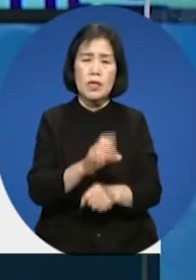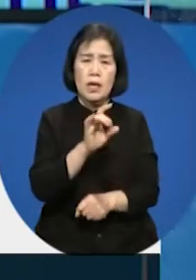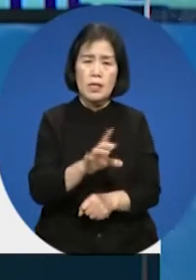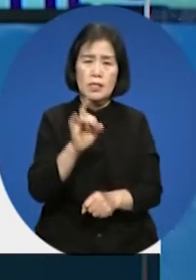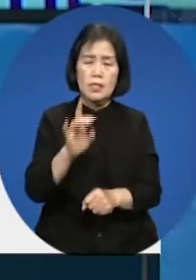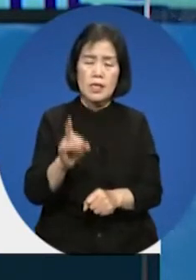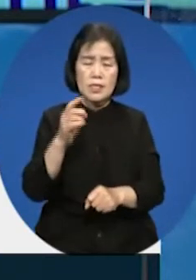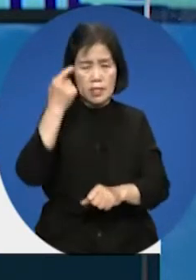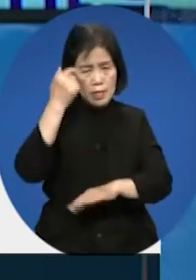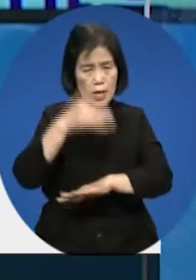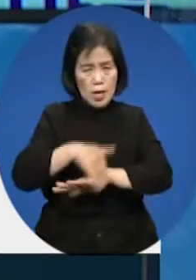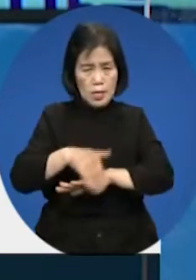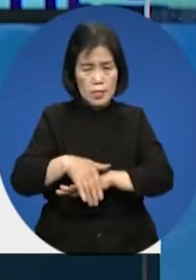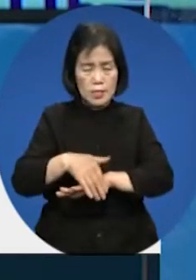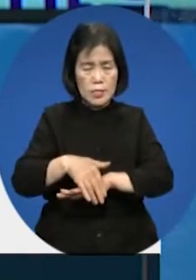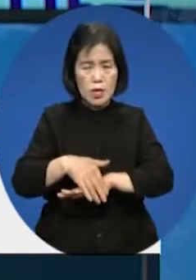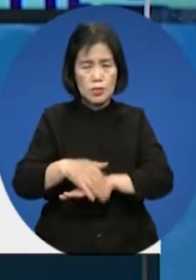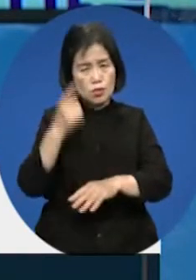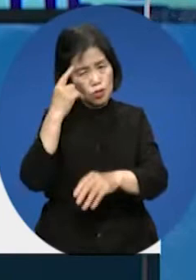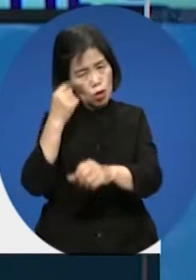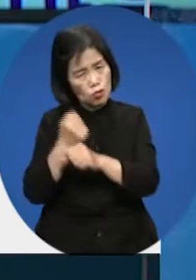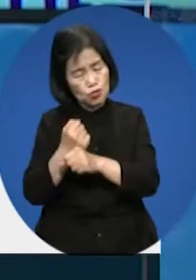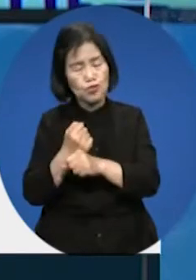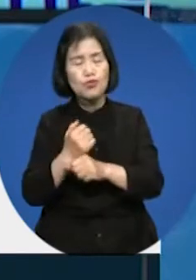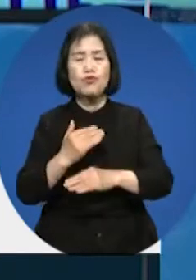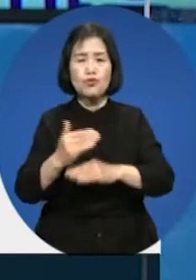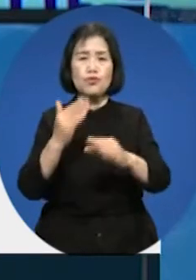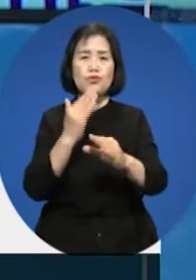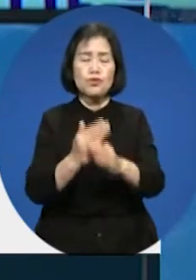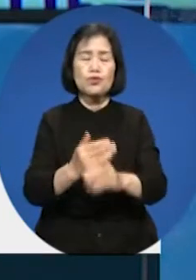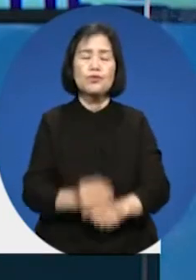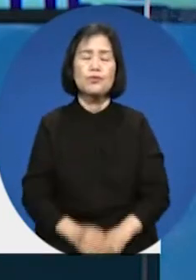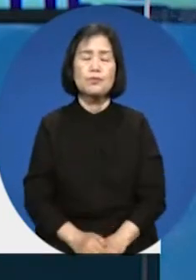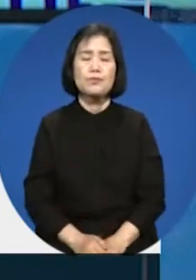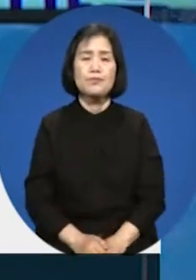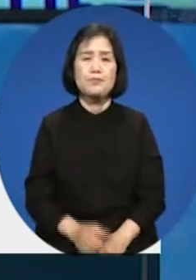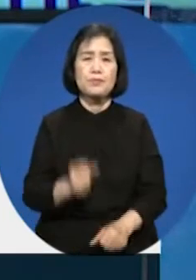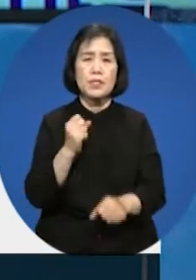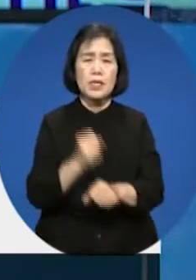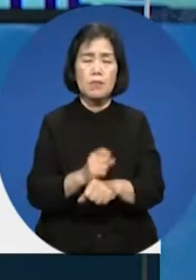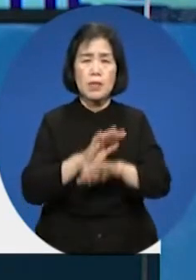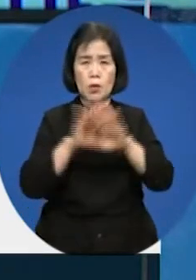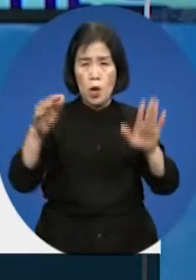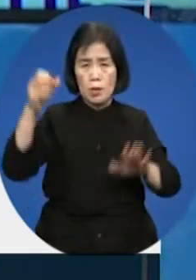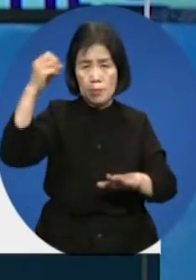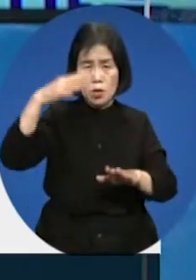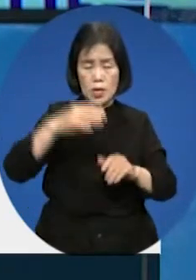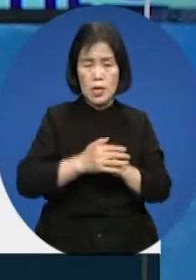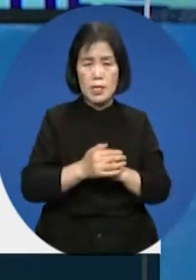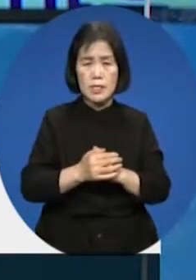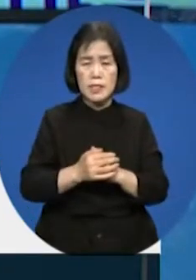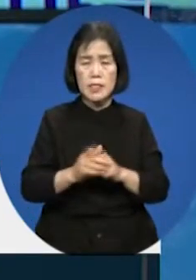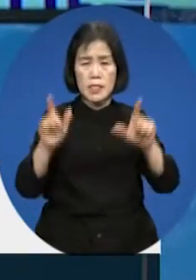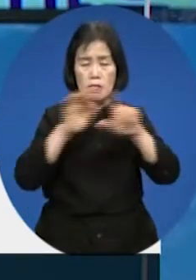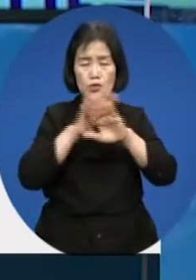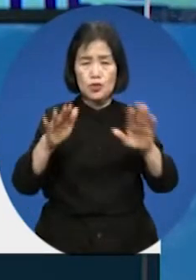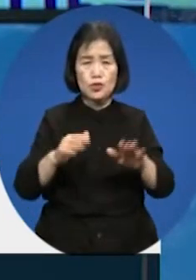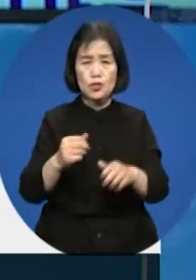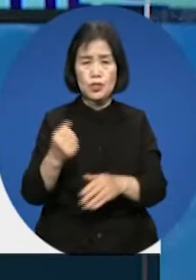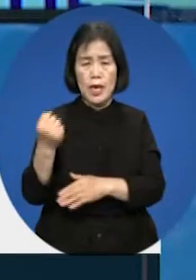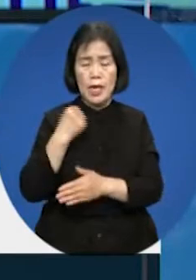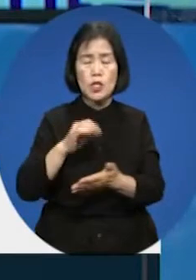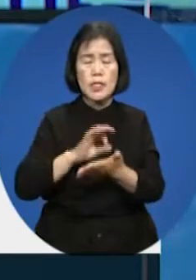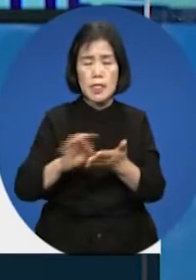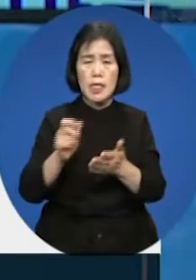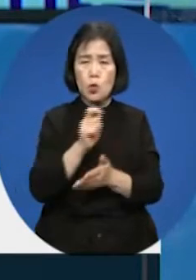계획 세워나가기 위해서 우리 용역 작업들을 진행하고 있는데요. 이미 광명은 3년 전에 기후 에너지과를 만들고 또